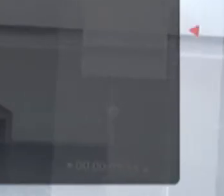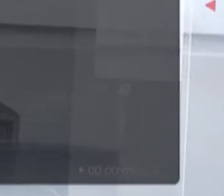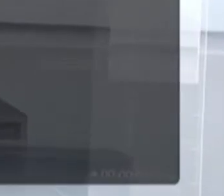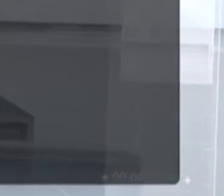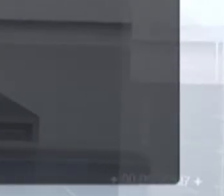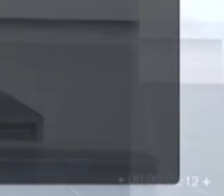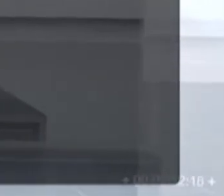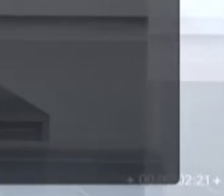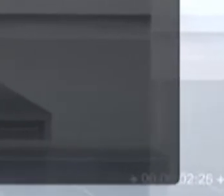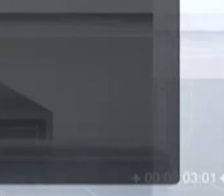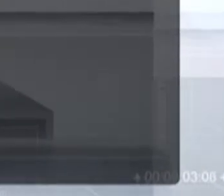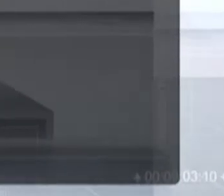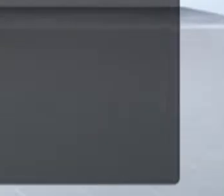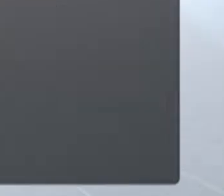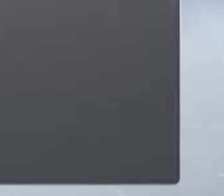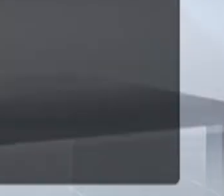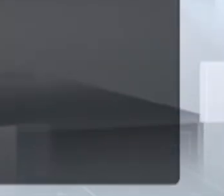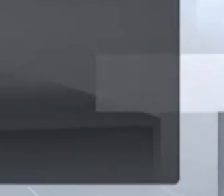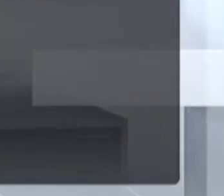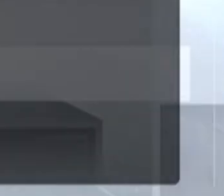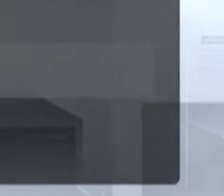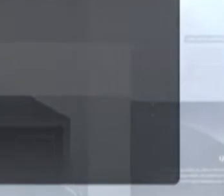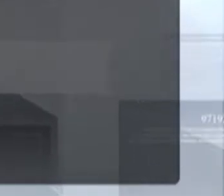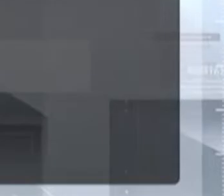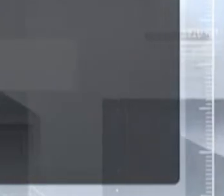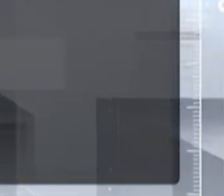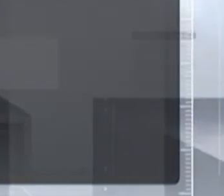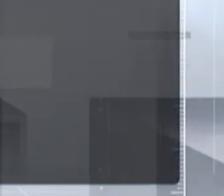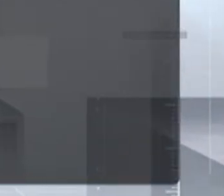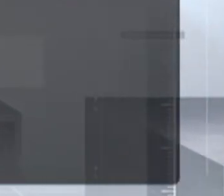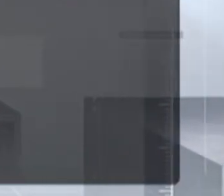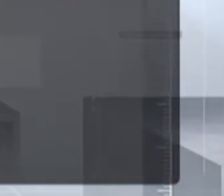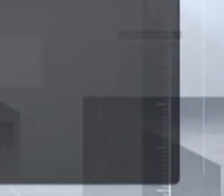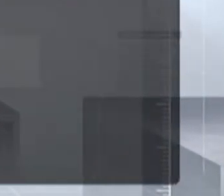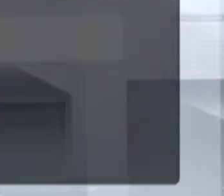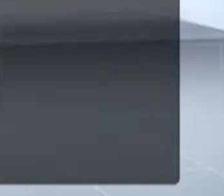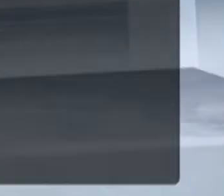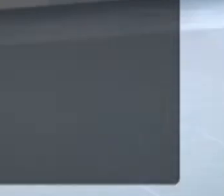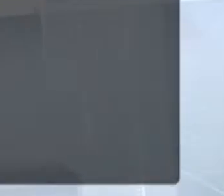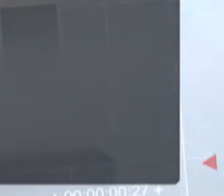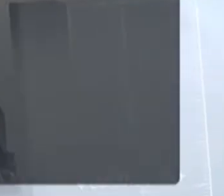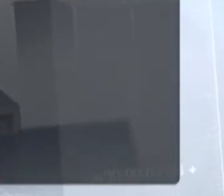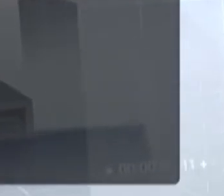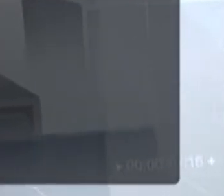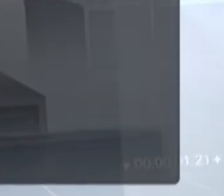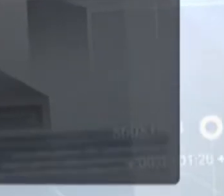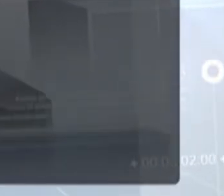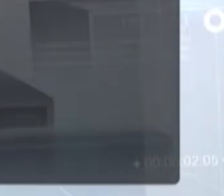Dr. Haji Muhtar Lutfi, SE, MSI, Associate Professor Fakultas Ekonomi dan Bisnis Universitas Tadulako, Kota